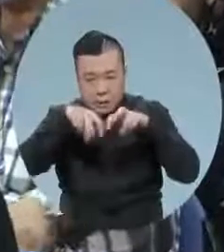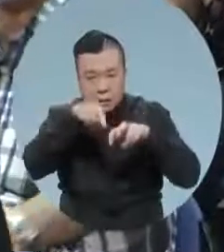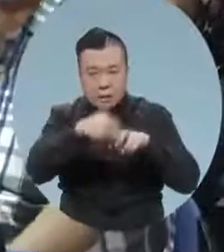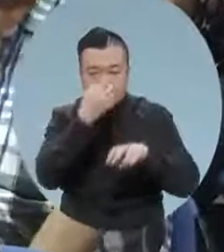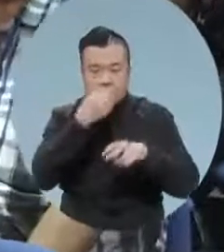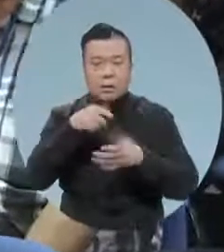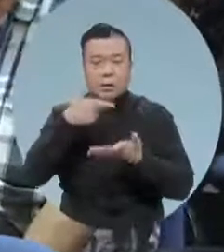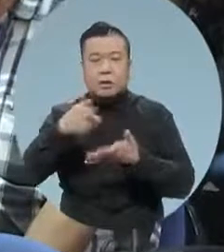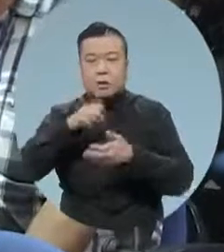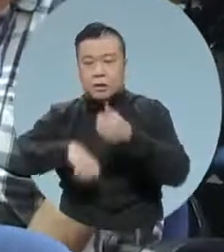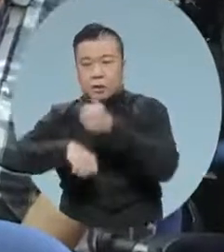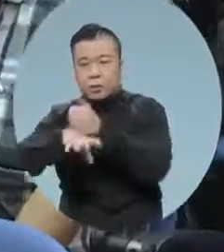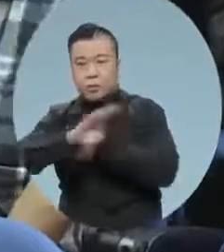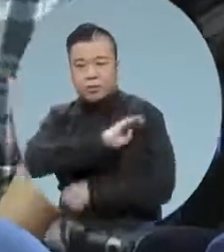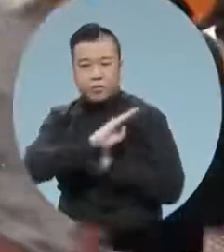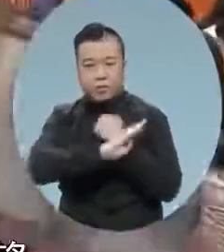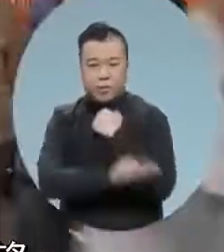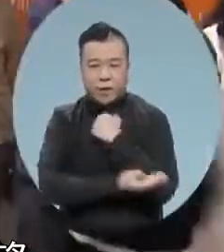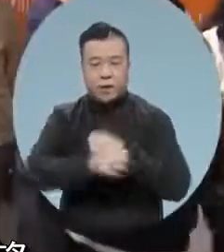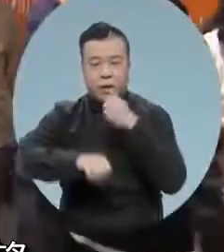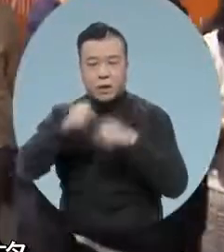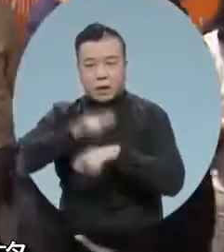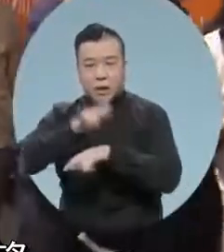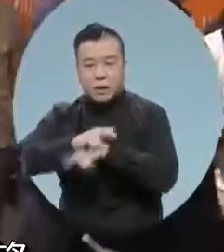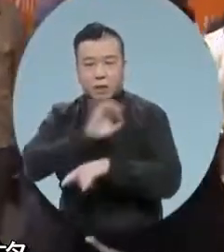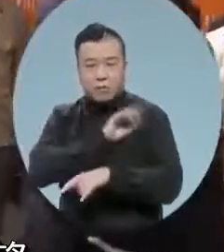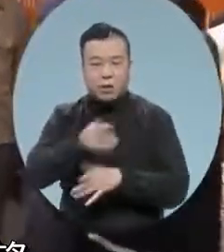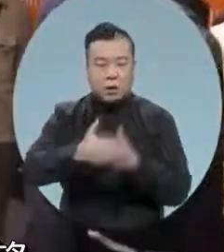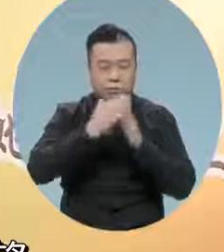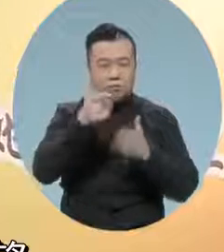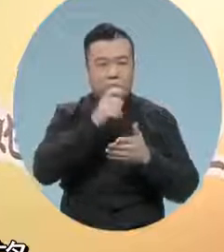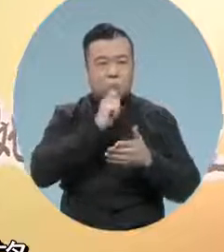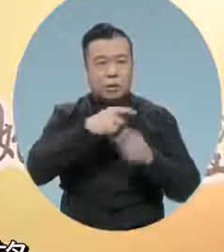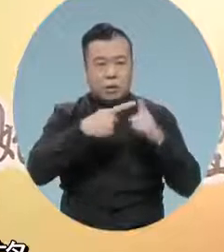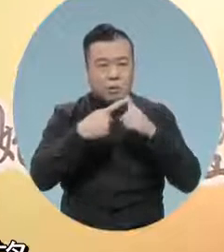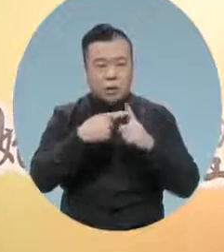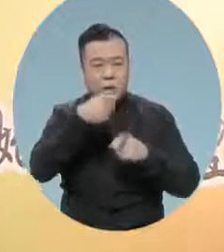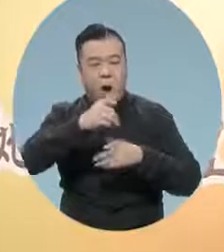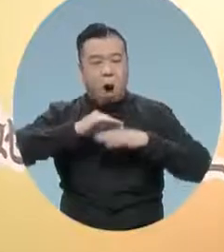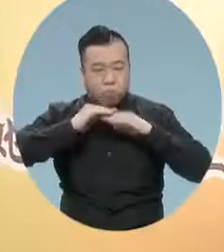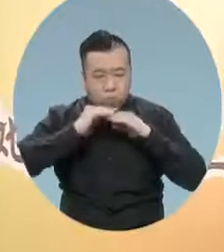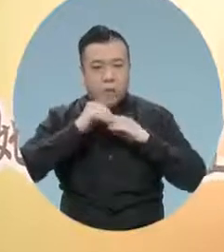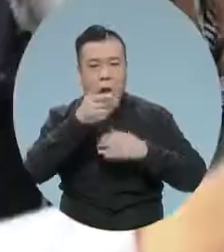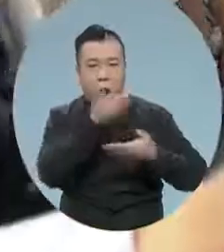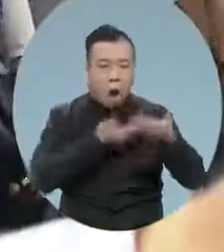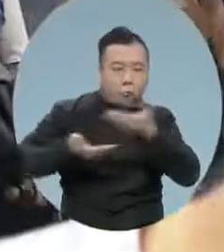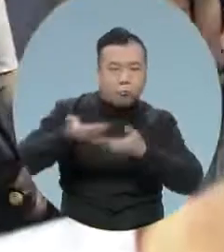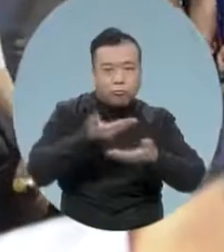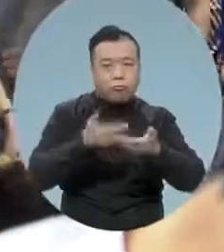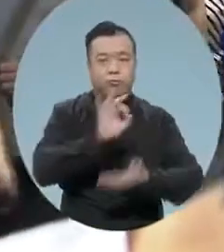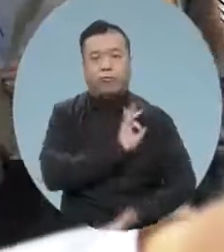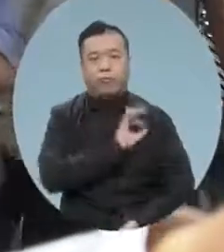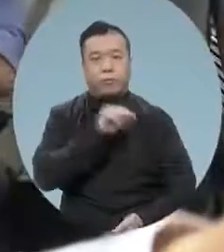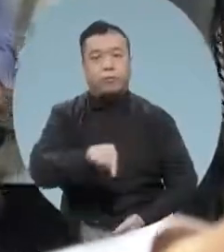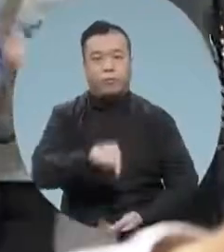及基本法基金会会长李浩然参与建党100年人民对他的期望座谈会，一起